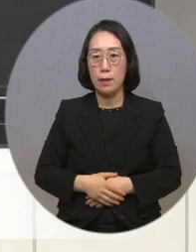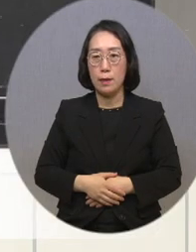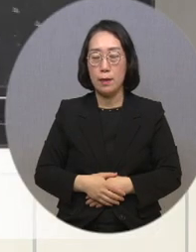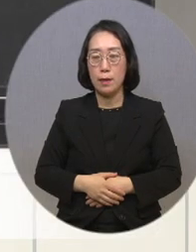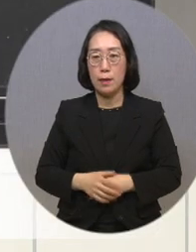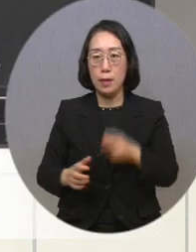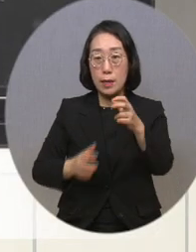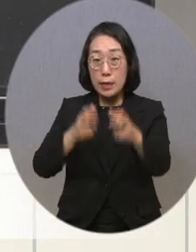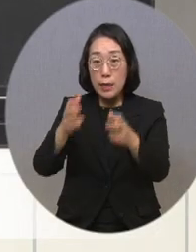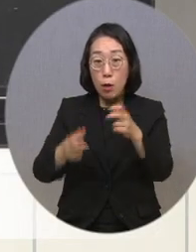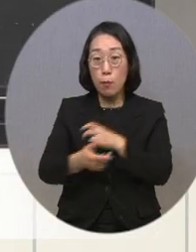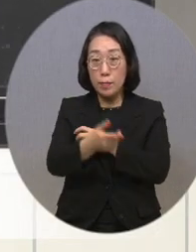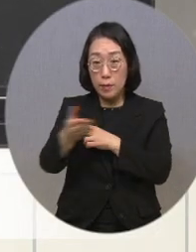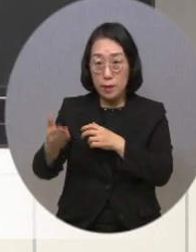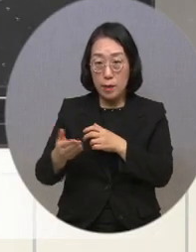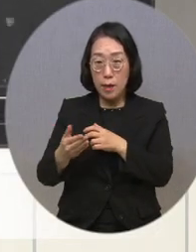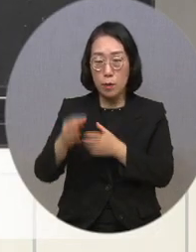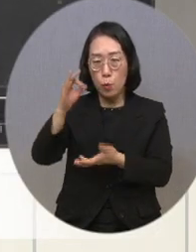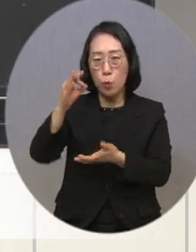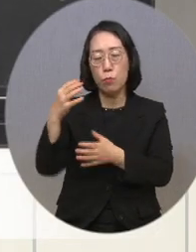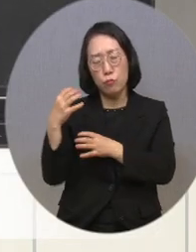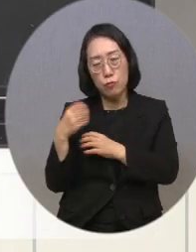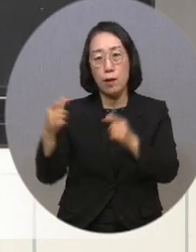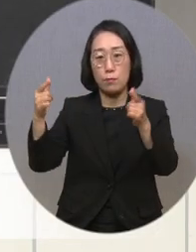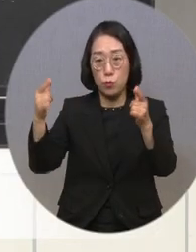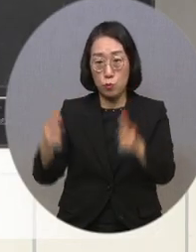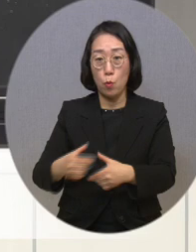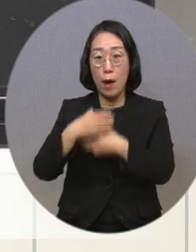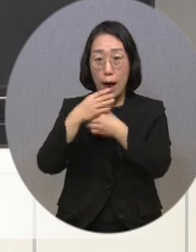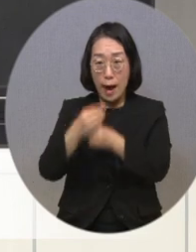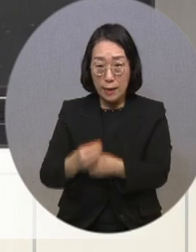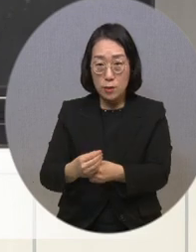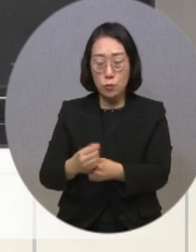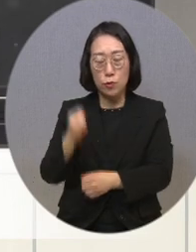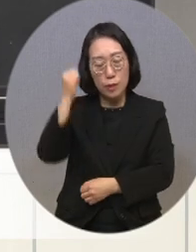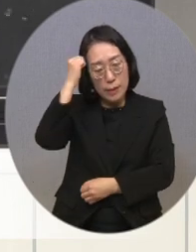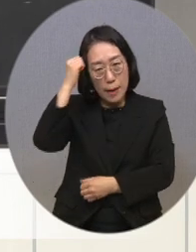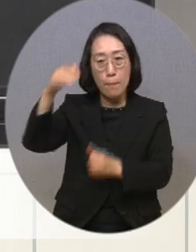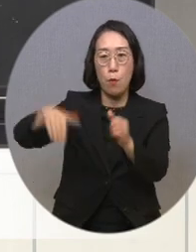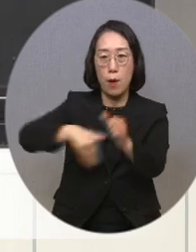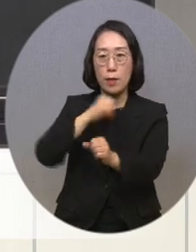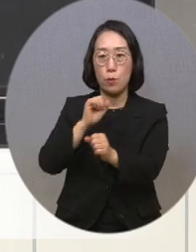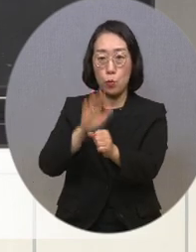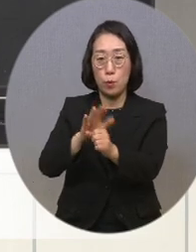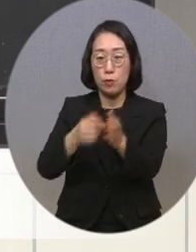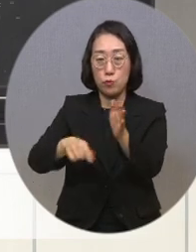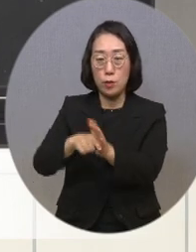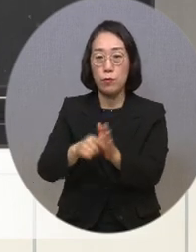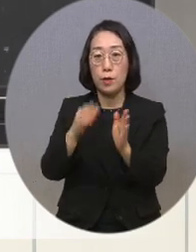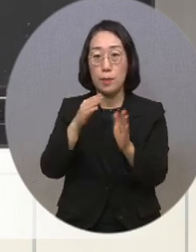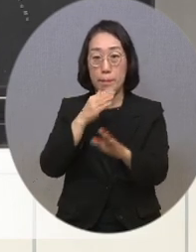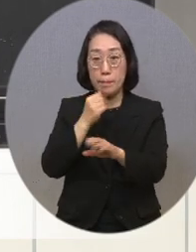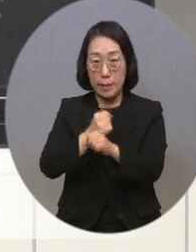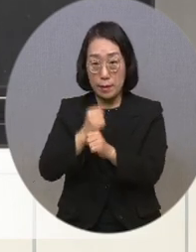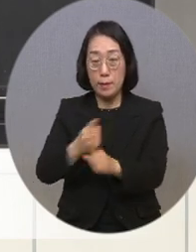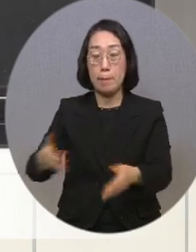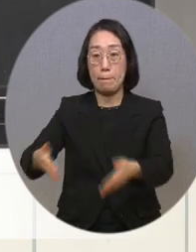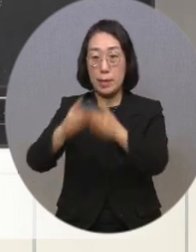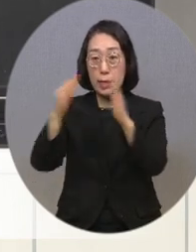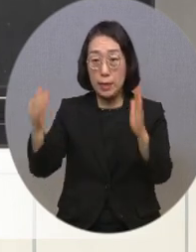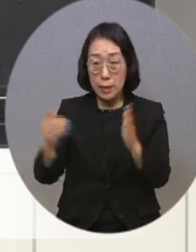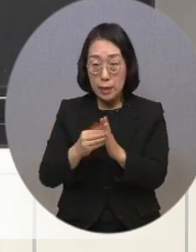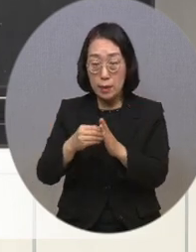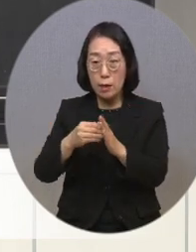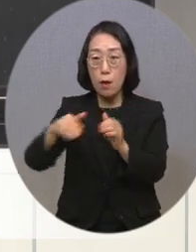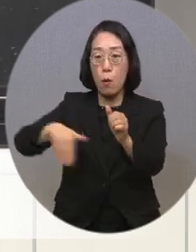입주기업의 재정 부담을 덜고 근로자의 안정적인 주거 공간 마련을 위해서 신축한 만큼 근로자 정주